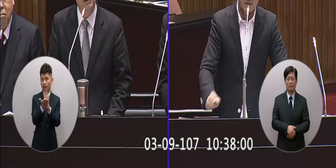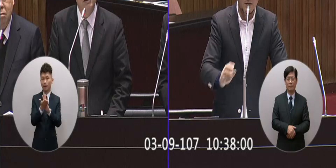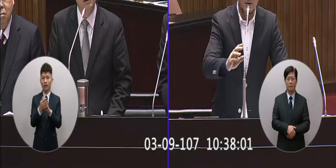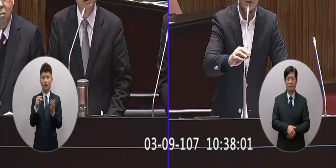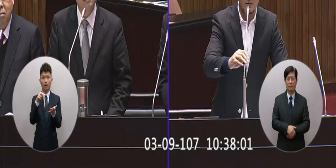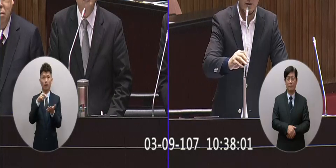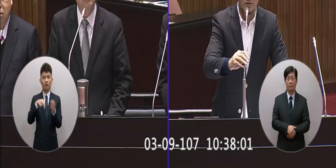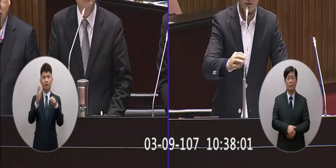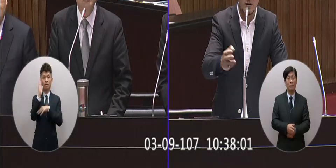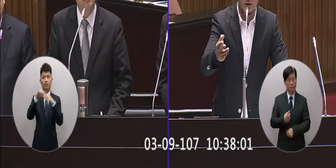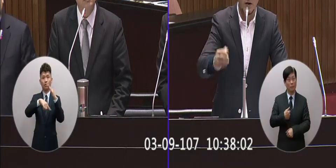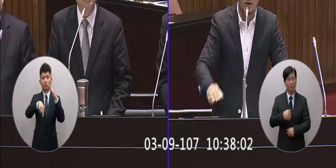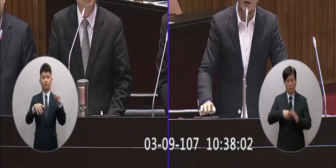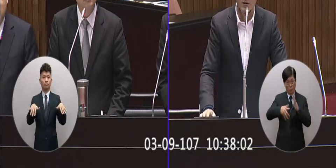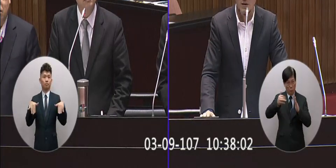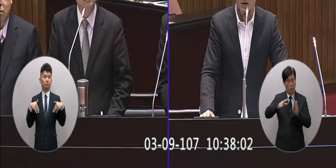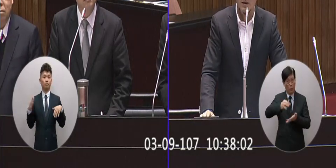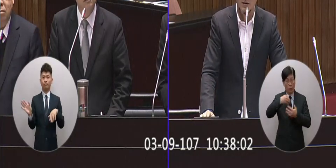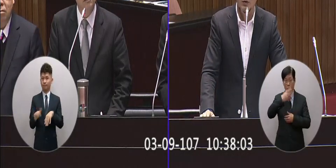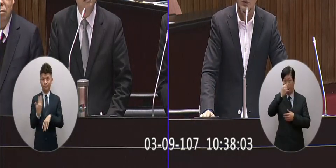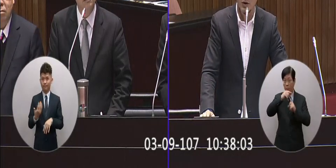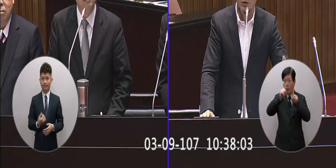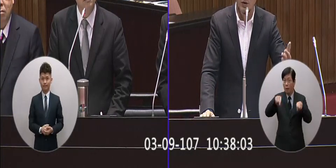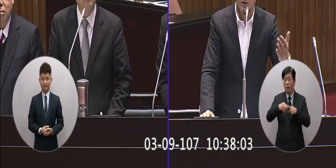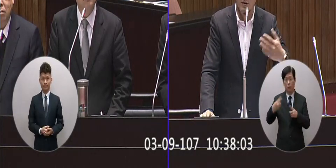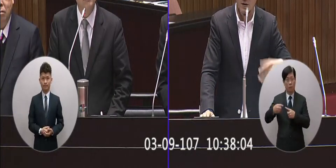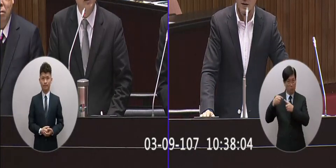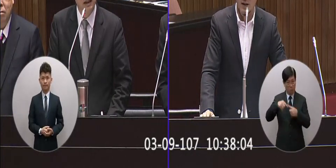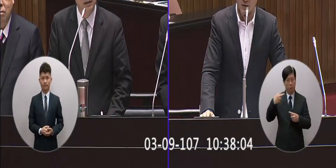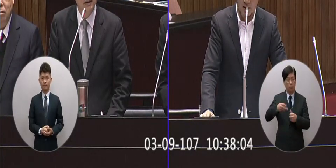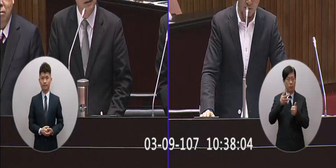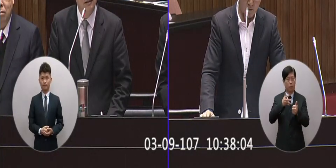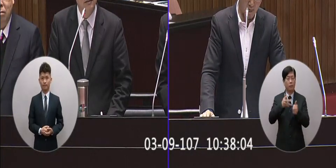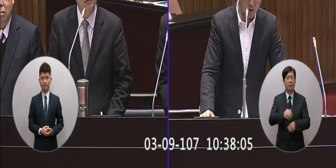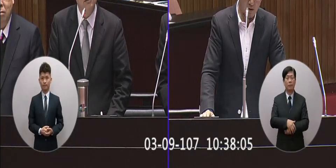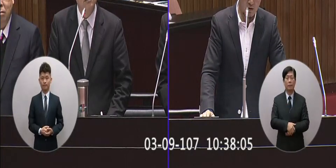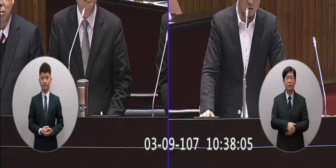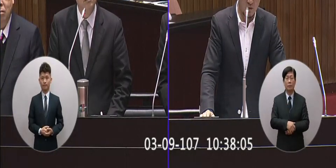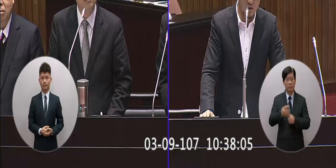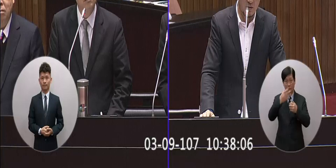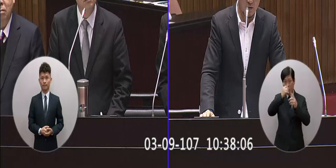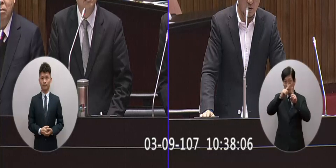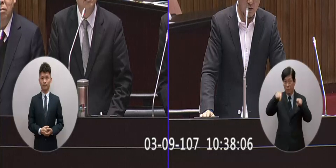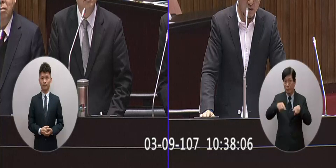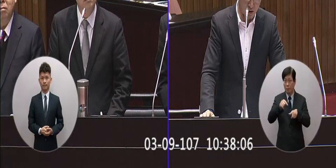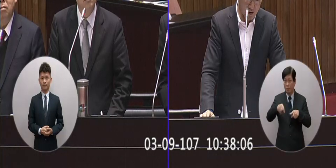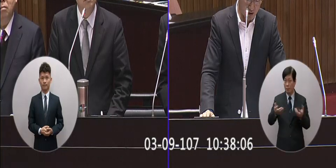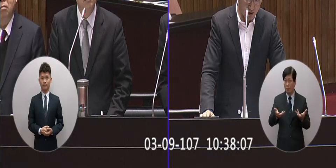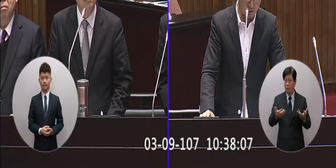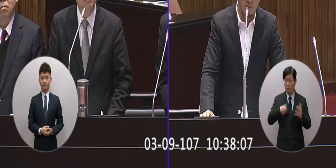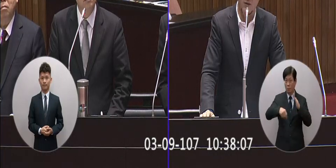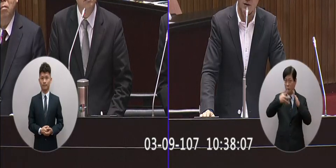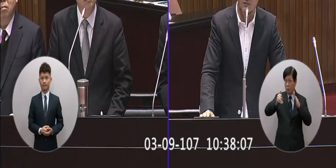视不管。 好，现院长就有提到卫生纸的哈，那我就接续卫生纸的事情来谈。卫生纸其实院长也有特别表示